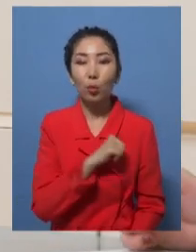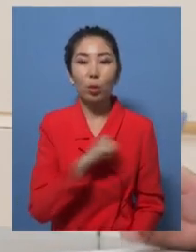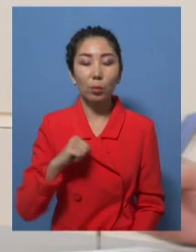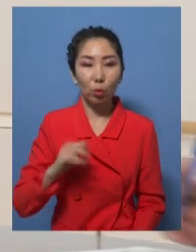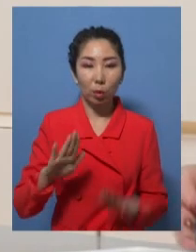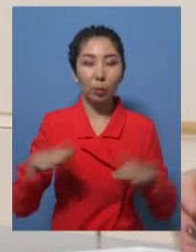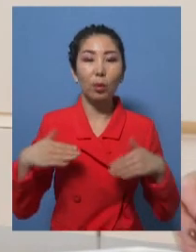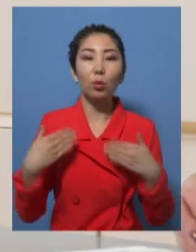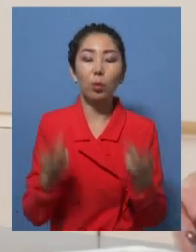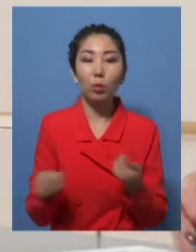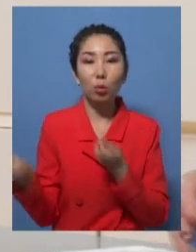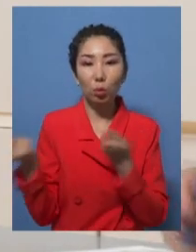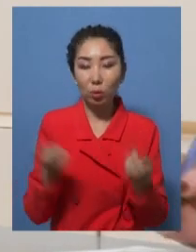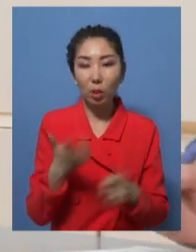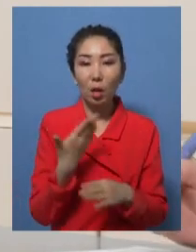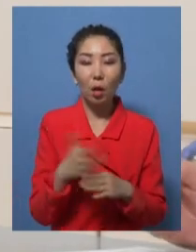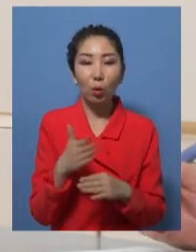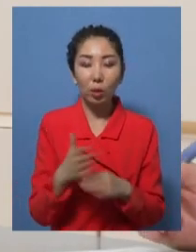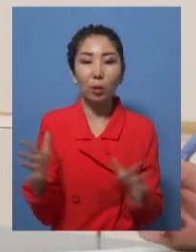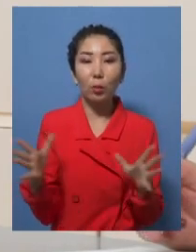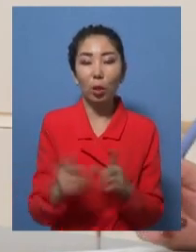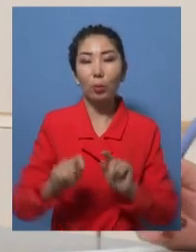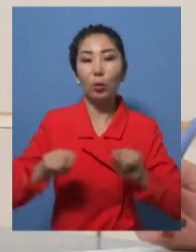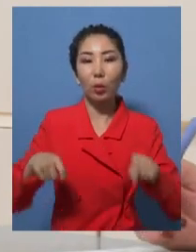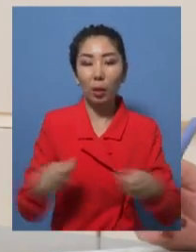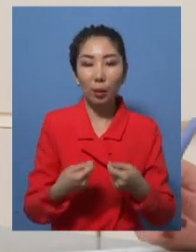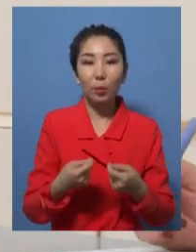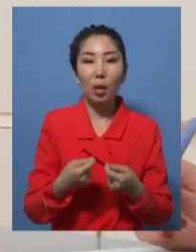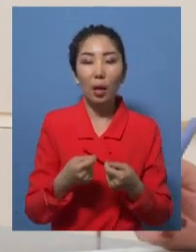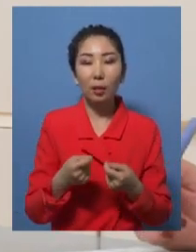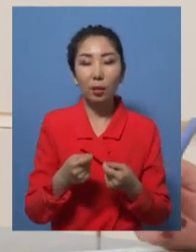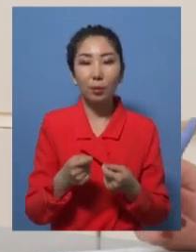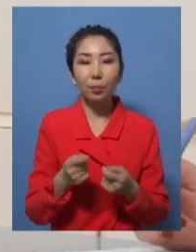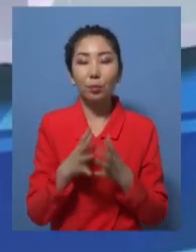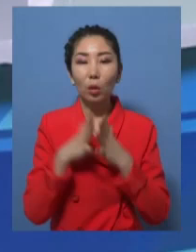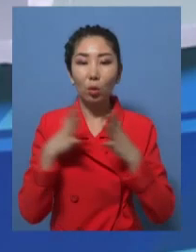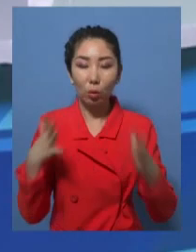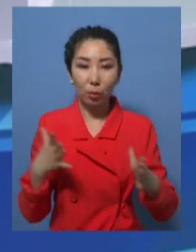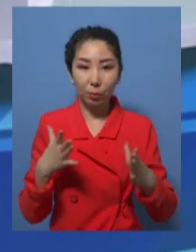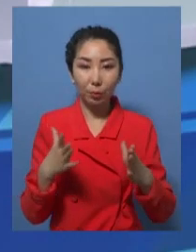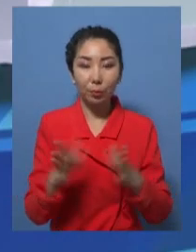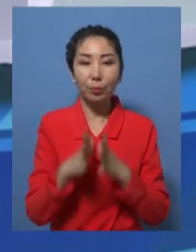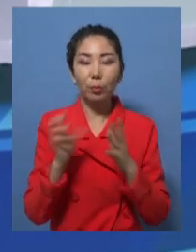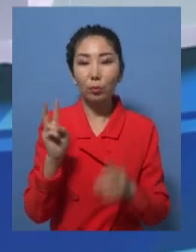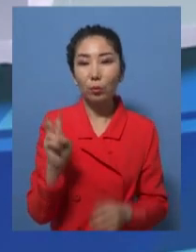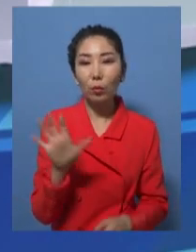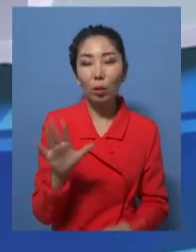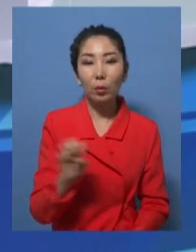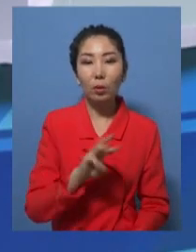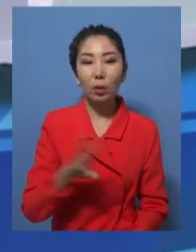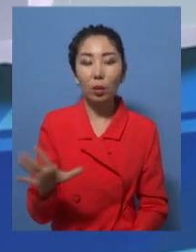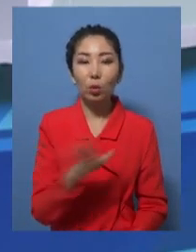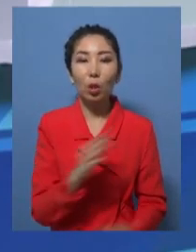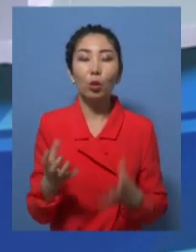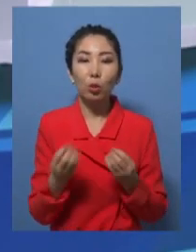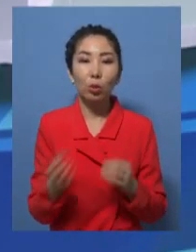Осы субсидия. Ал осыларды бұзу арқылы артық төлем төлеп келгендер бар. Мәселен, жаңа 200 мың теңгені жұмыс беруші төлейді,